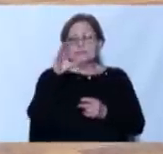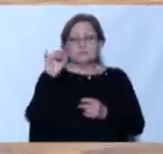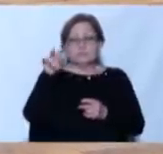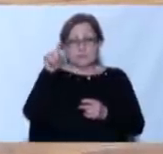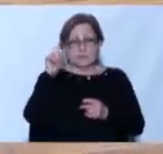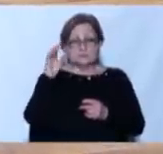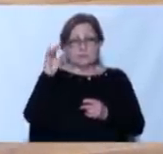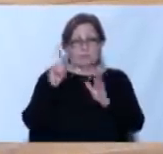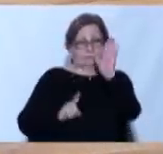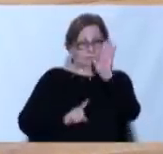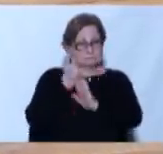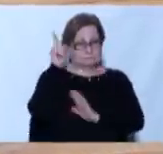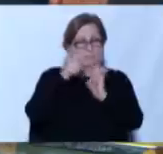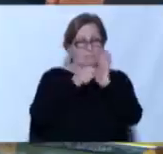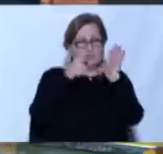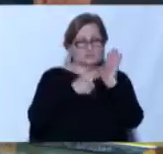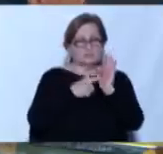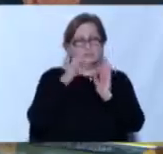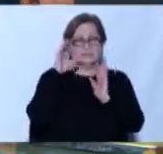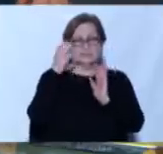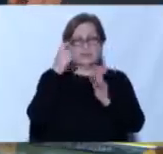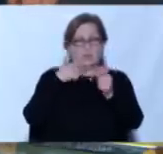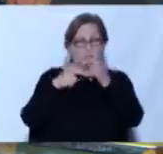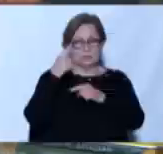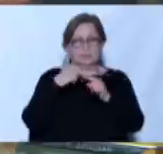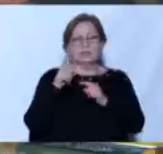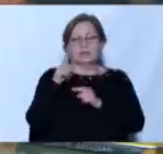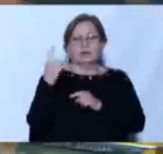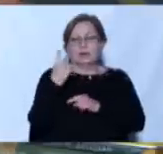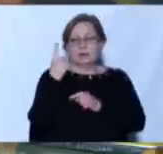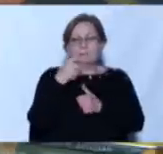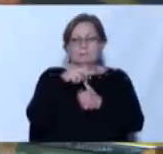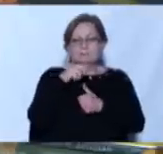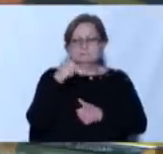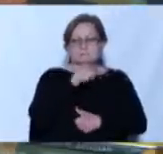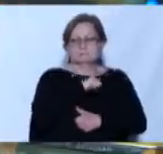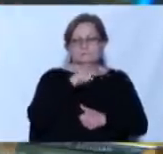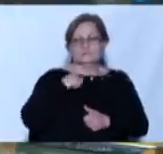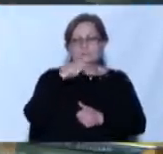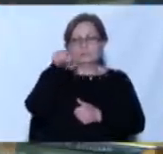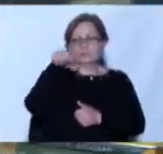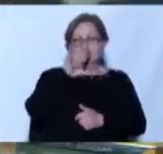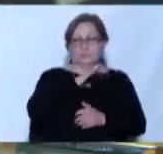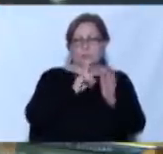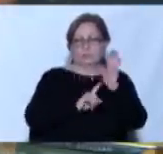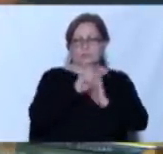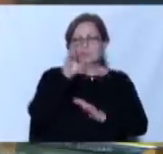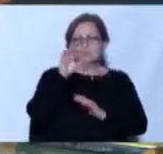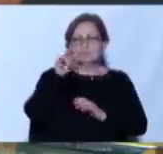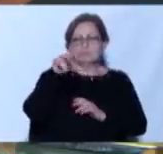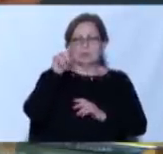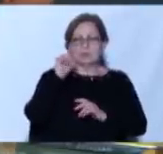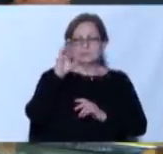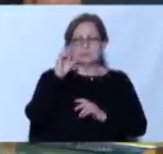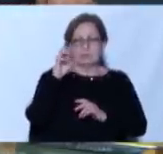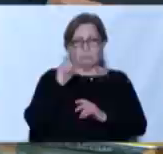ორბელიანის პერიოდში, მე-17 საუკუნეში და უნდა გითხრათ, რომ ამის ერთ-ერთ მთავარ სათავეში იდგა სულხან-საბა ორბელიანი, ესე მოუწია და ეს ჩვენი